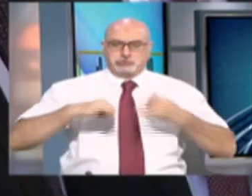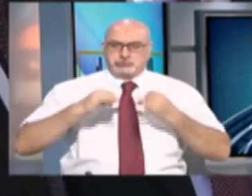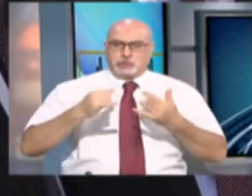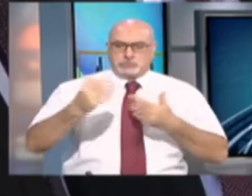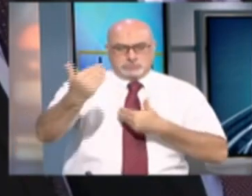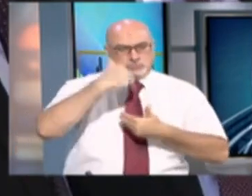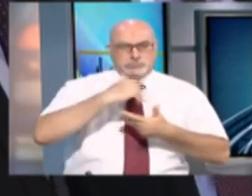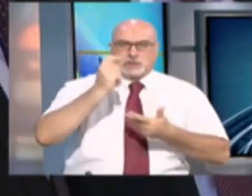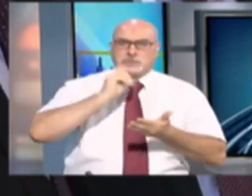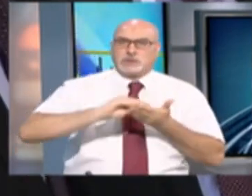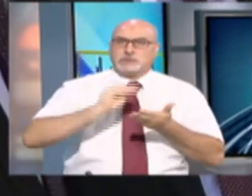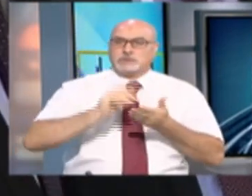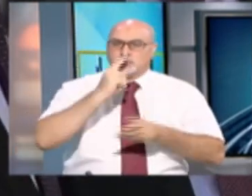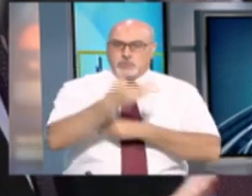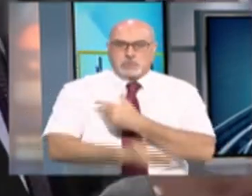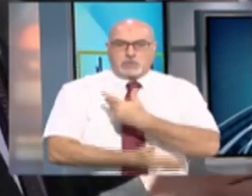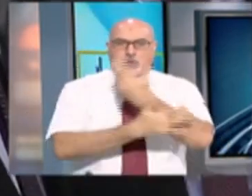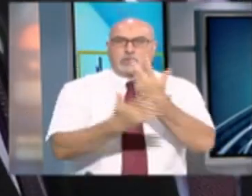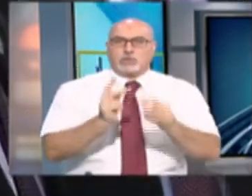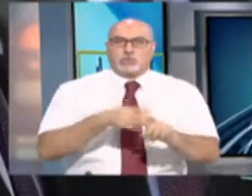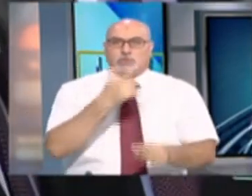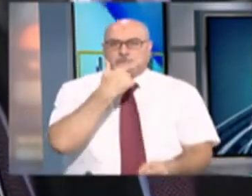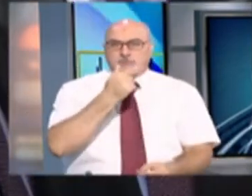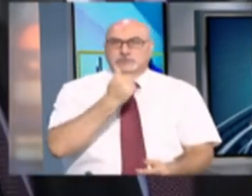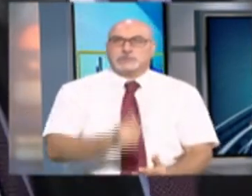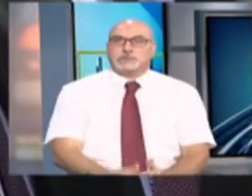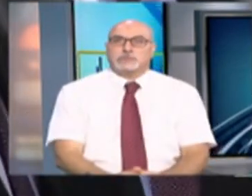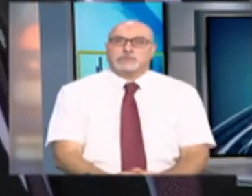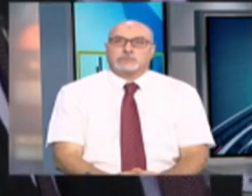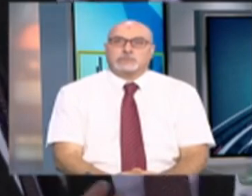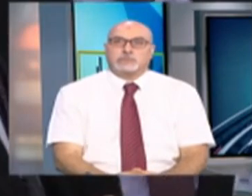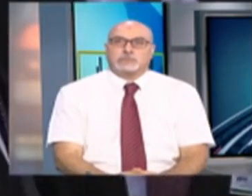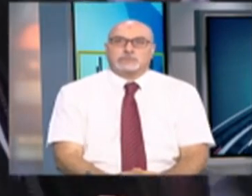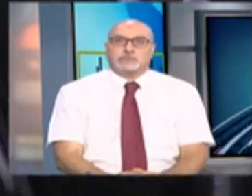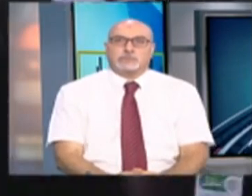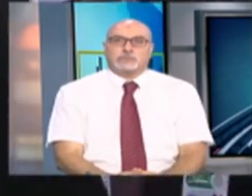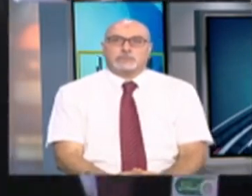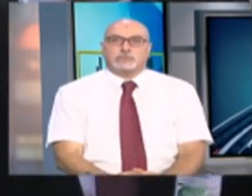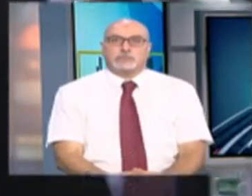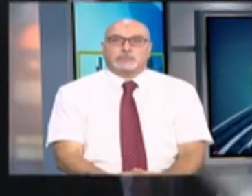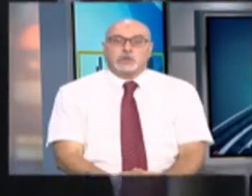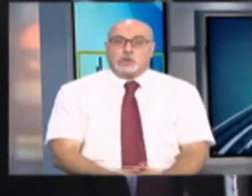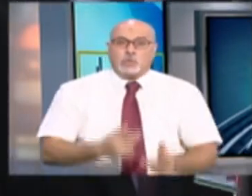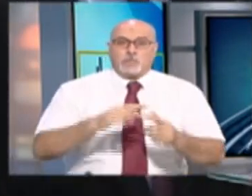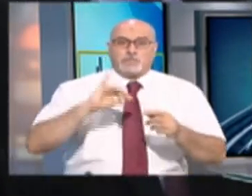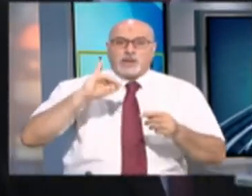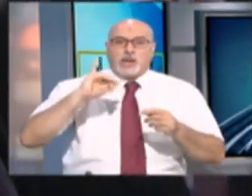الولي، الولي يعرف واش يدير. شعبها سيفت باسكو باش تلقى واحد مستثمر